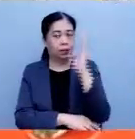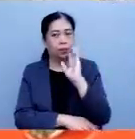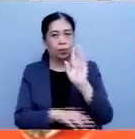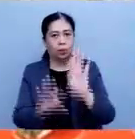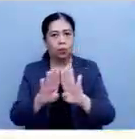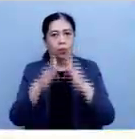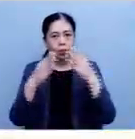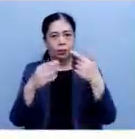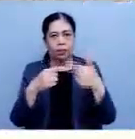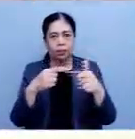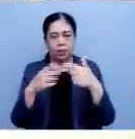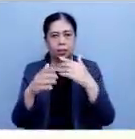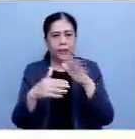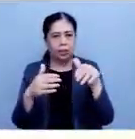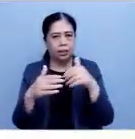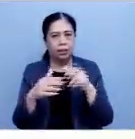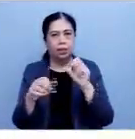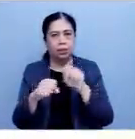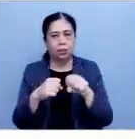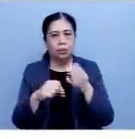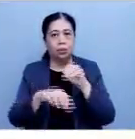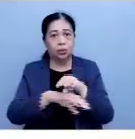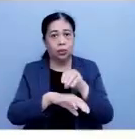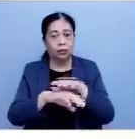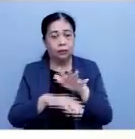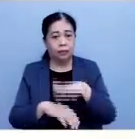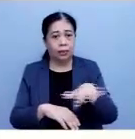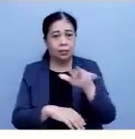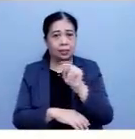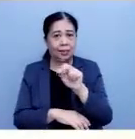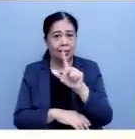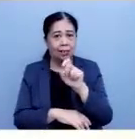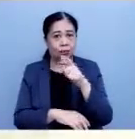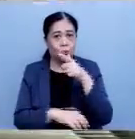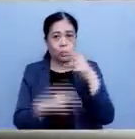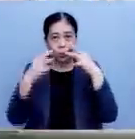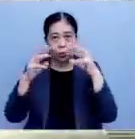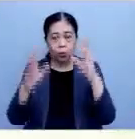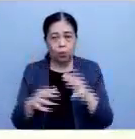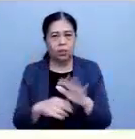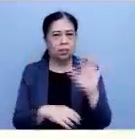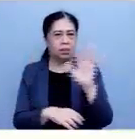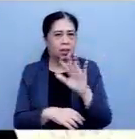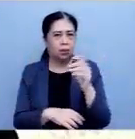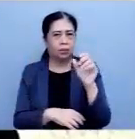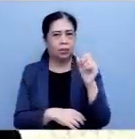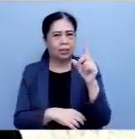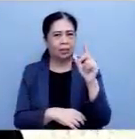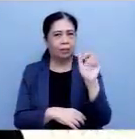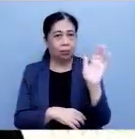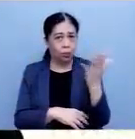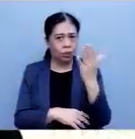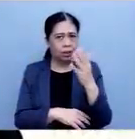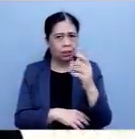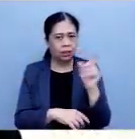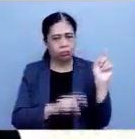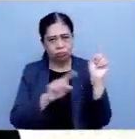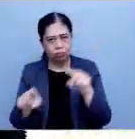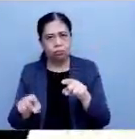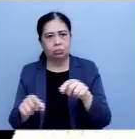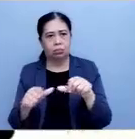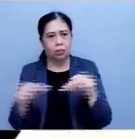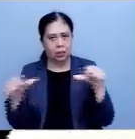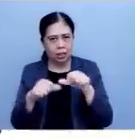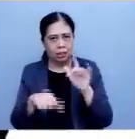gate sa Philippine Arena, kaya may payo ang pamunuan ng NLEX sa mga manunood. Mga around 11 a.m. nandun na ako sa area